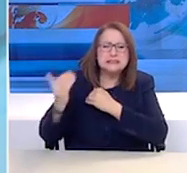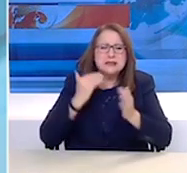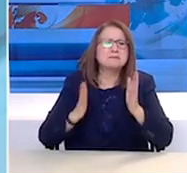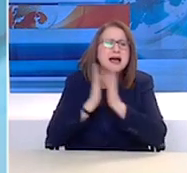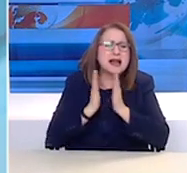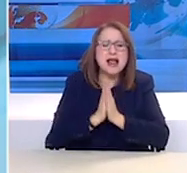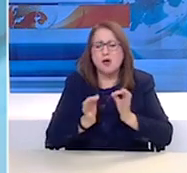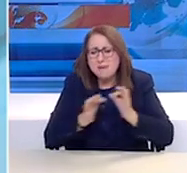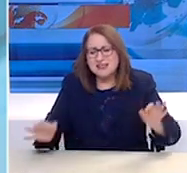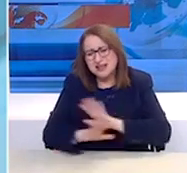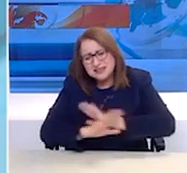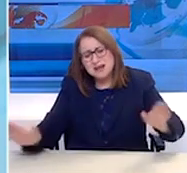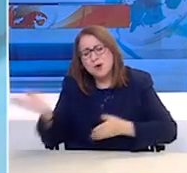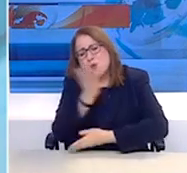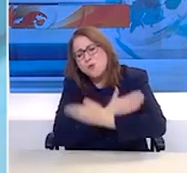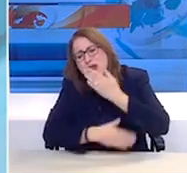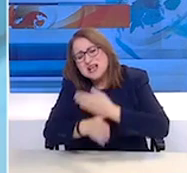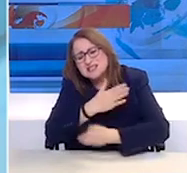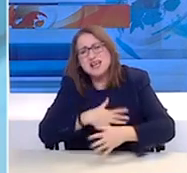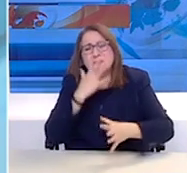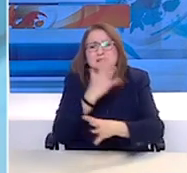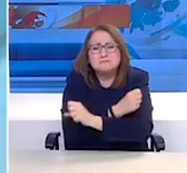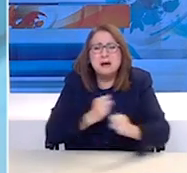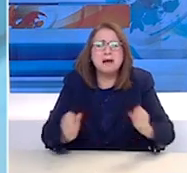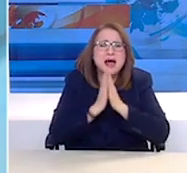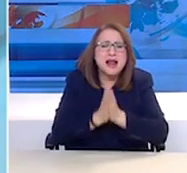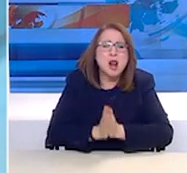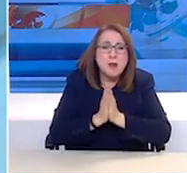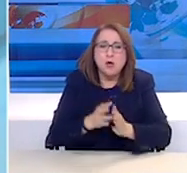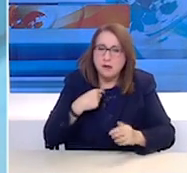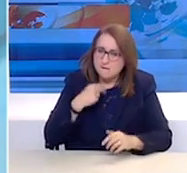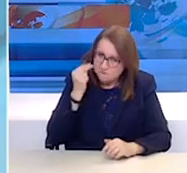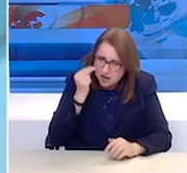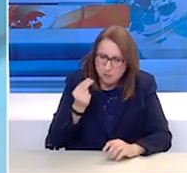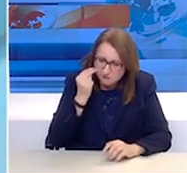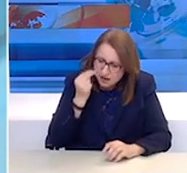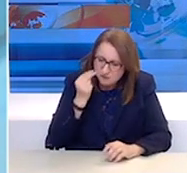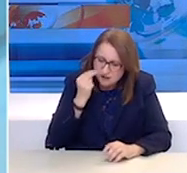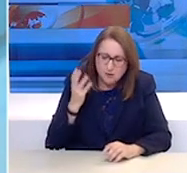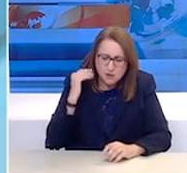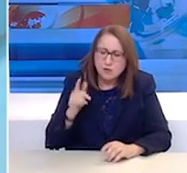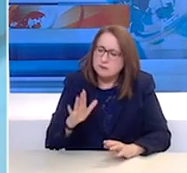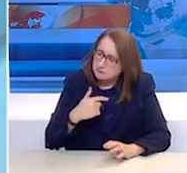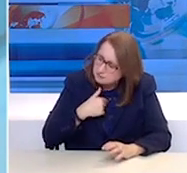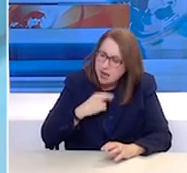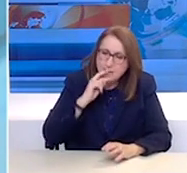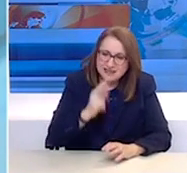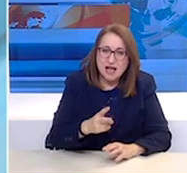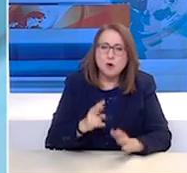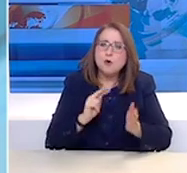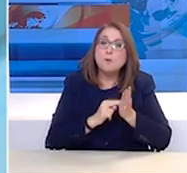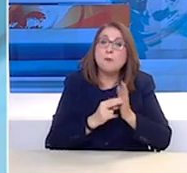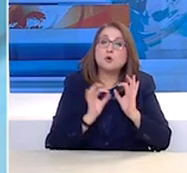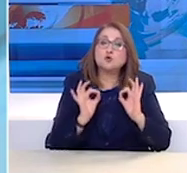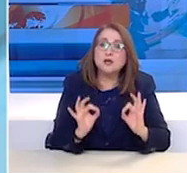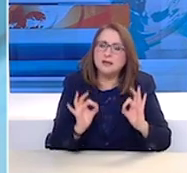ένα, με τον άλλο, με χίλιους δύο τρόπους. Και εγώ λέω με προσοχή. Θα γίνει, αλλά με προσοχή. Θα